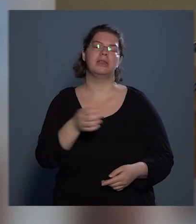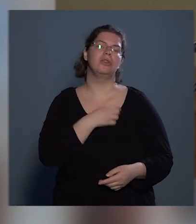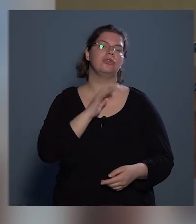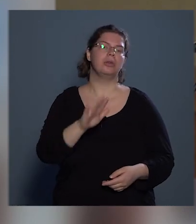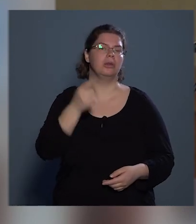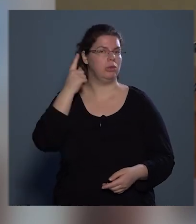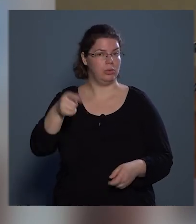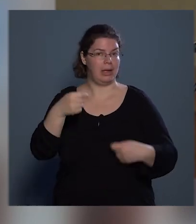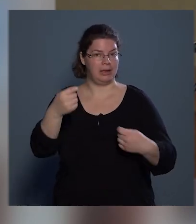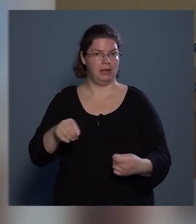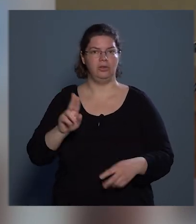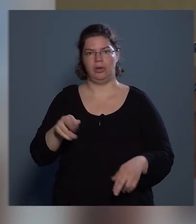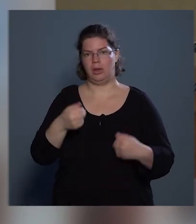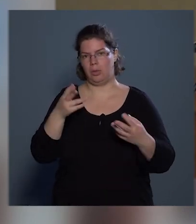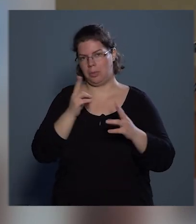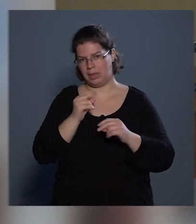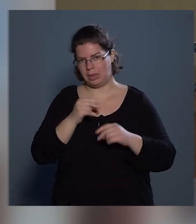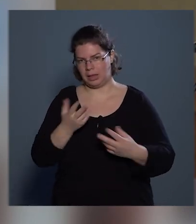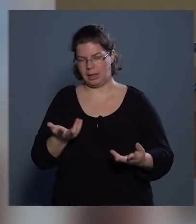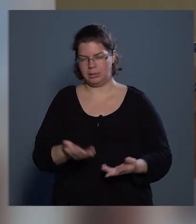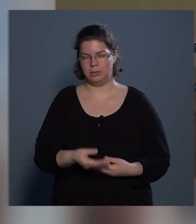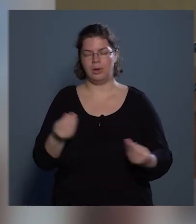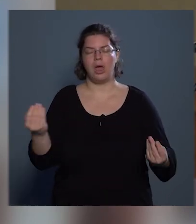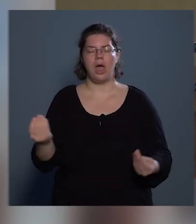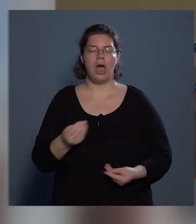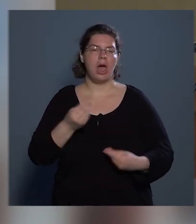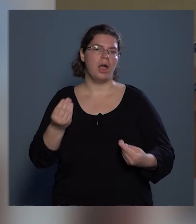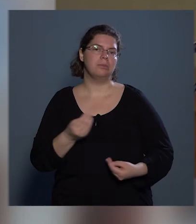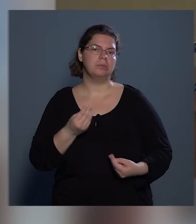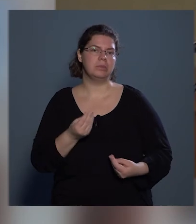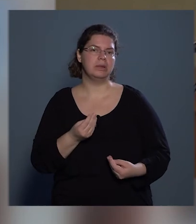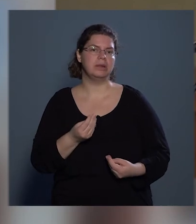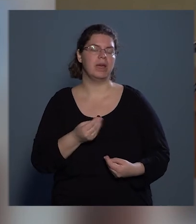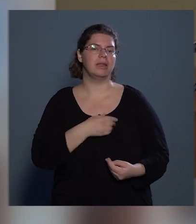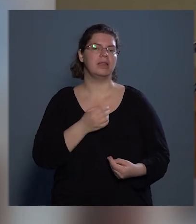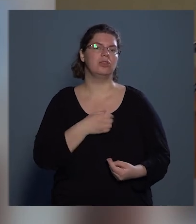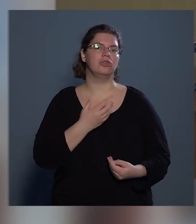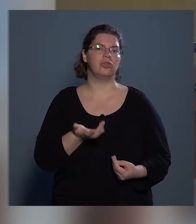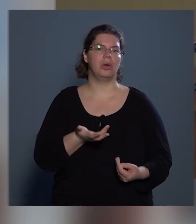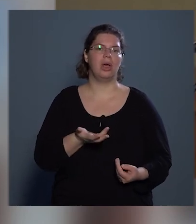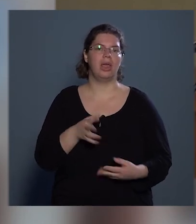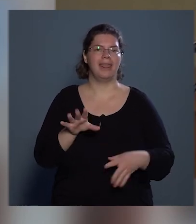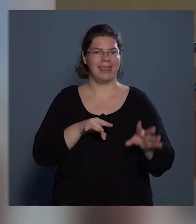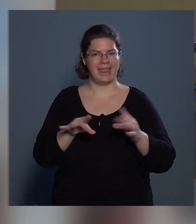adni, és erről beszélgetünk. Ami pedig a iskola szelektív működését illeti,